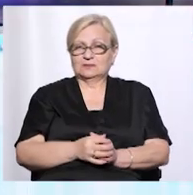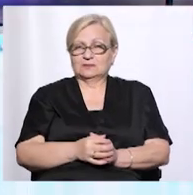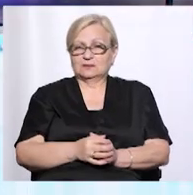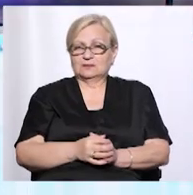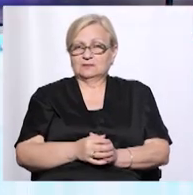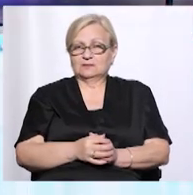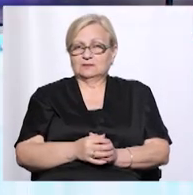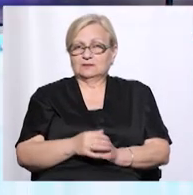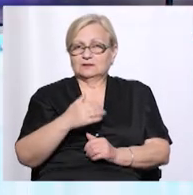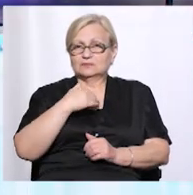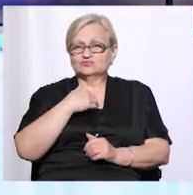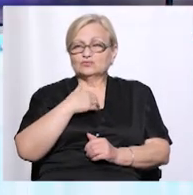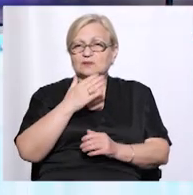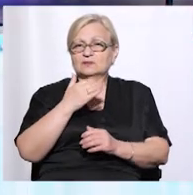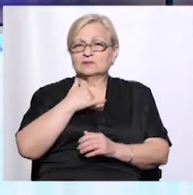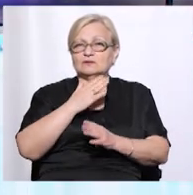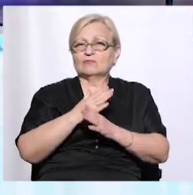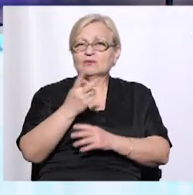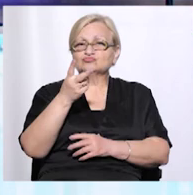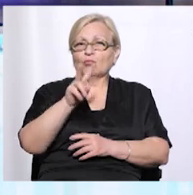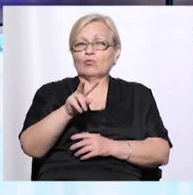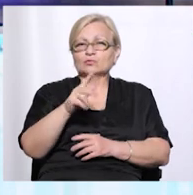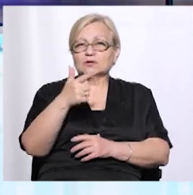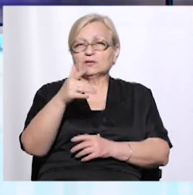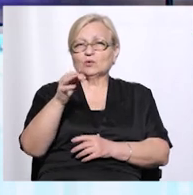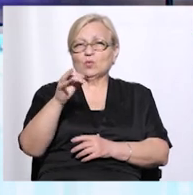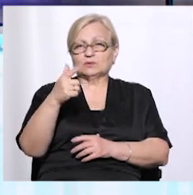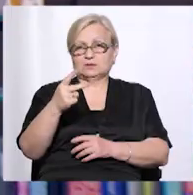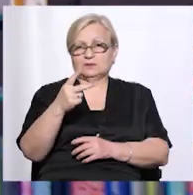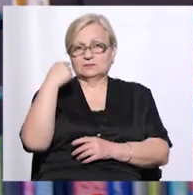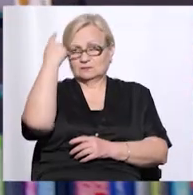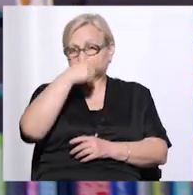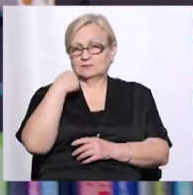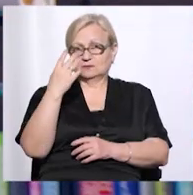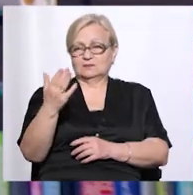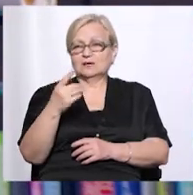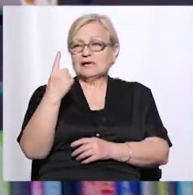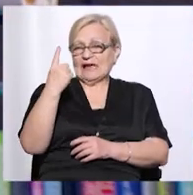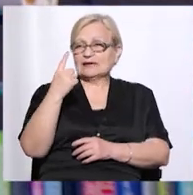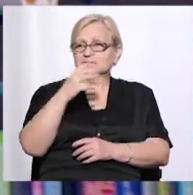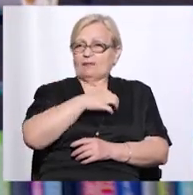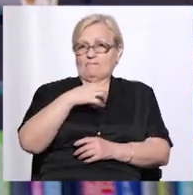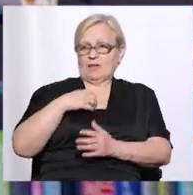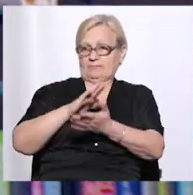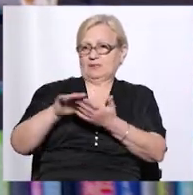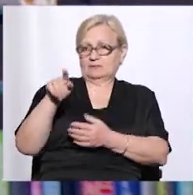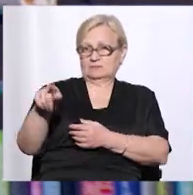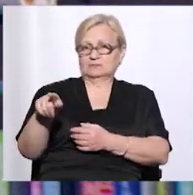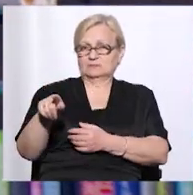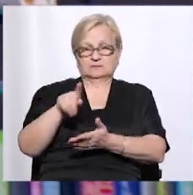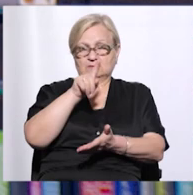ჩვენ ორი გიორგი გვყავს რომანში. ერთი, ეს გახლავთ მეფე გიორგი და